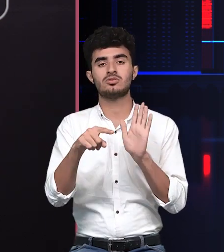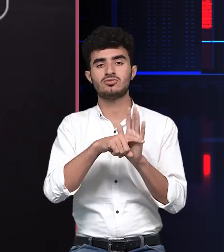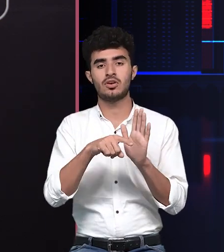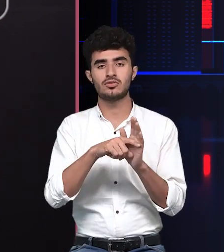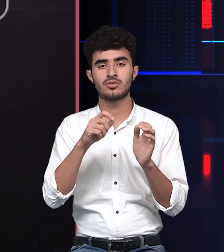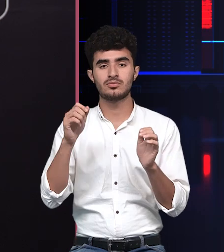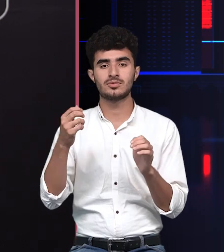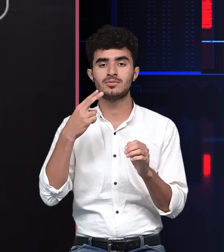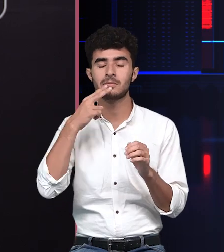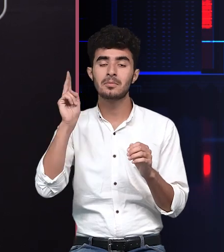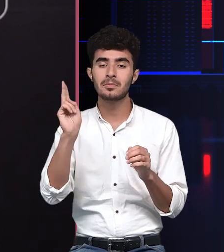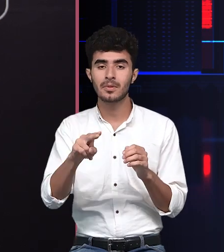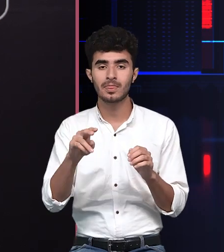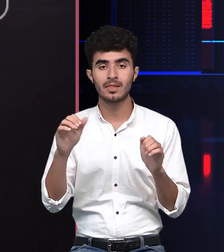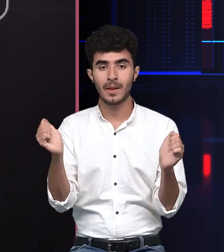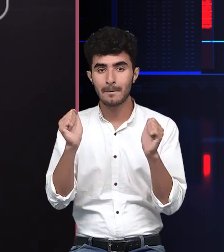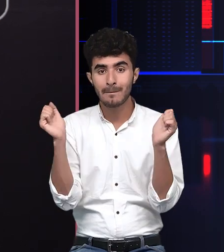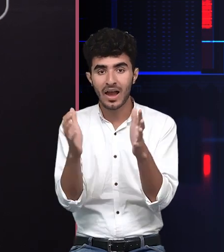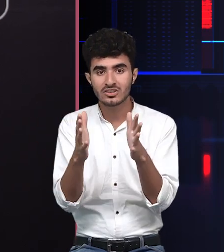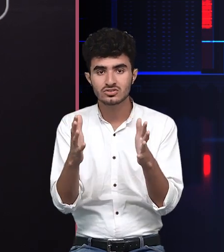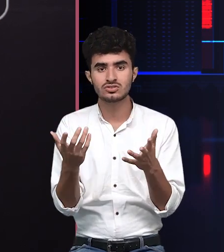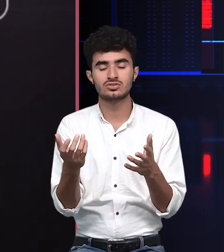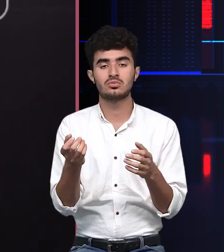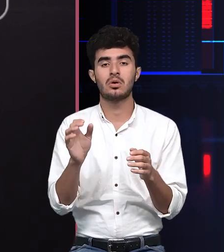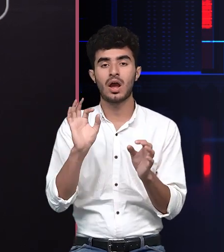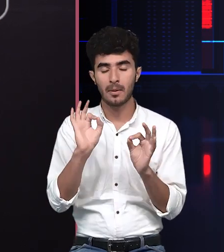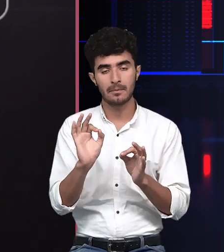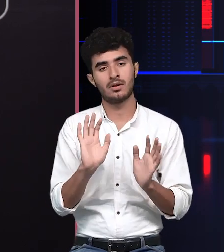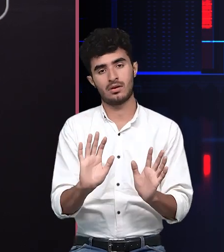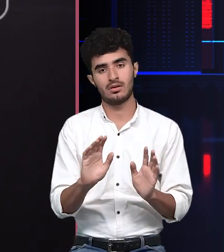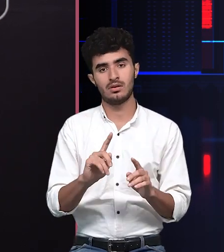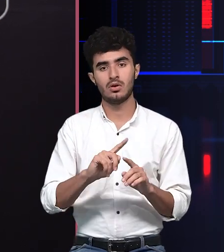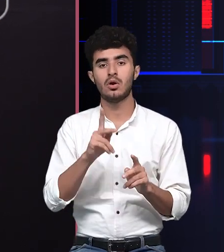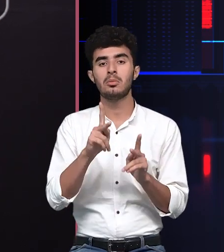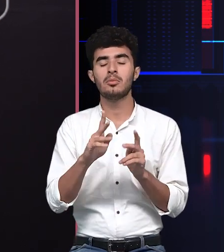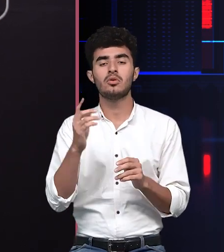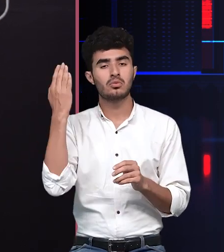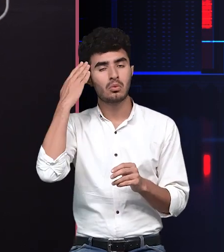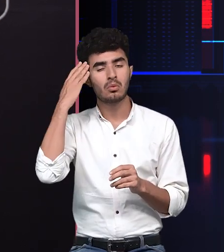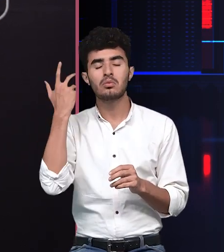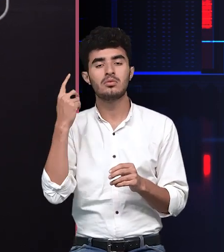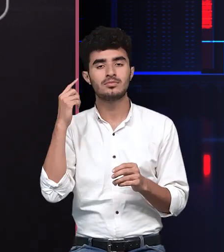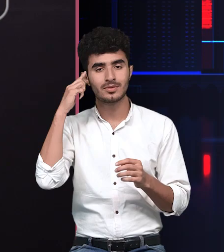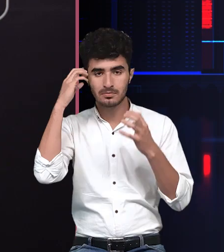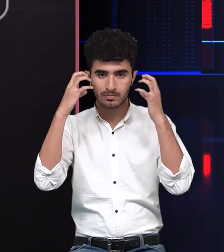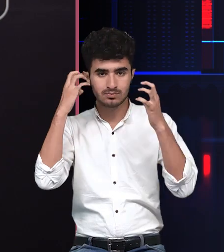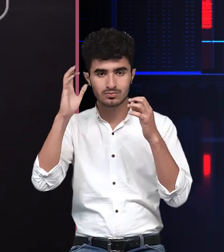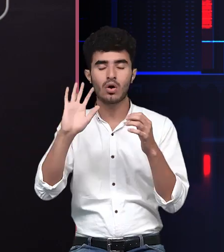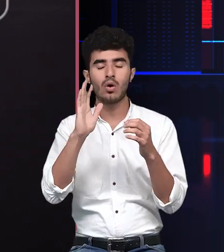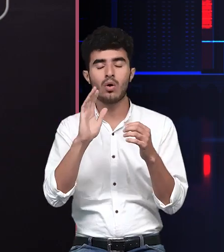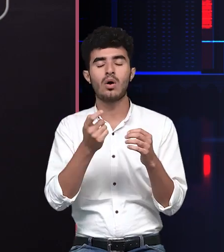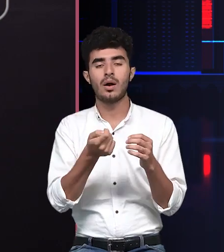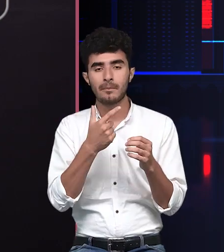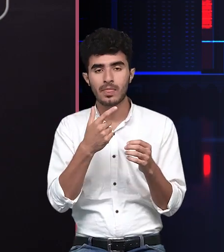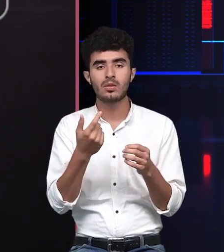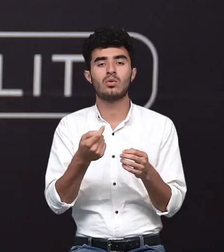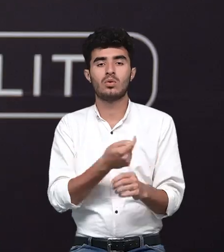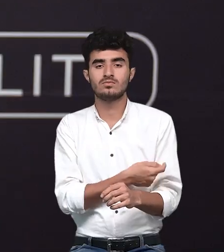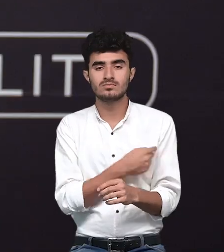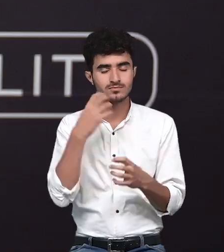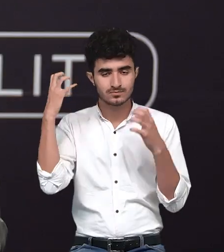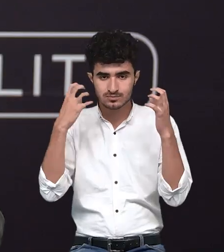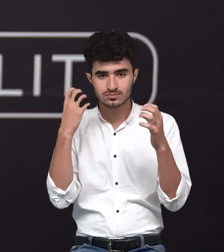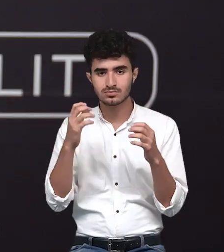है या ये लो मूड है या पैनिक हो रहा है। कहते जी वो सास ने जादू कर दिया, नंद ने जादू कर दिया। एक दूसरे के